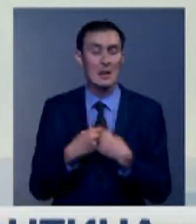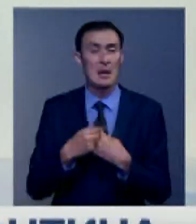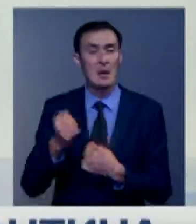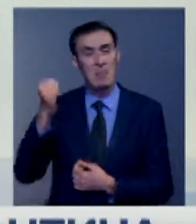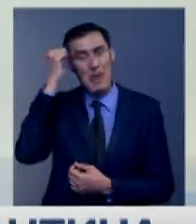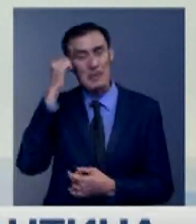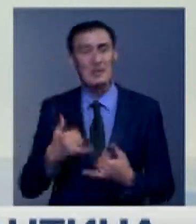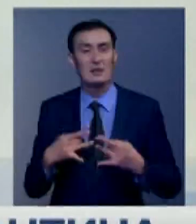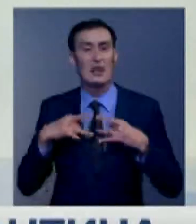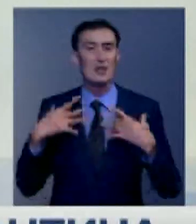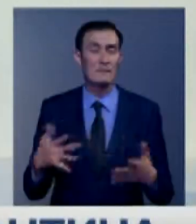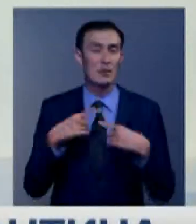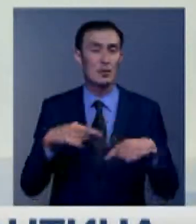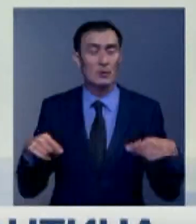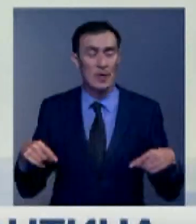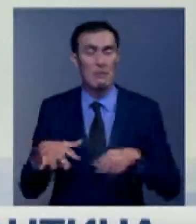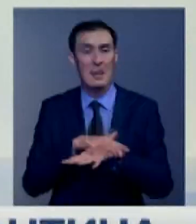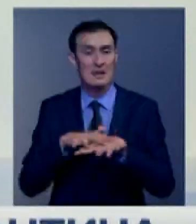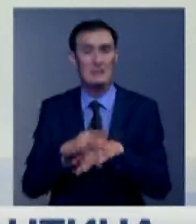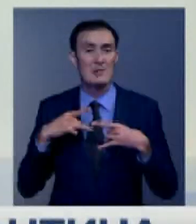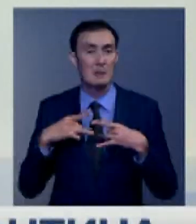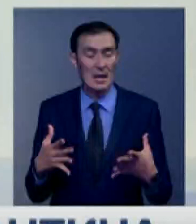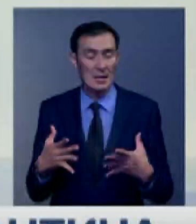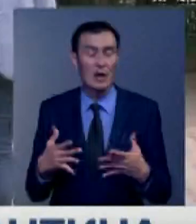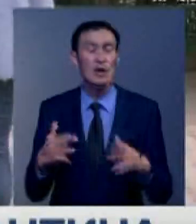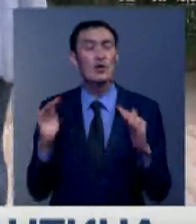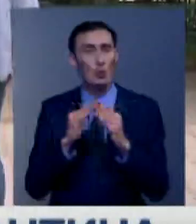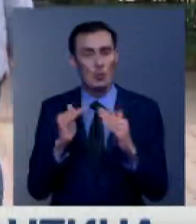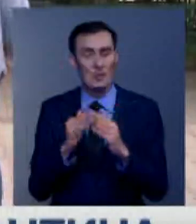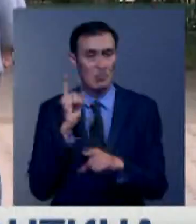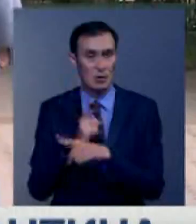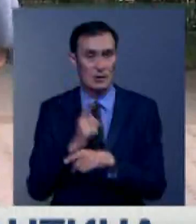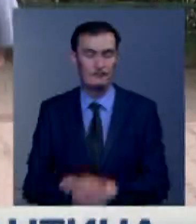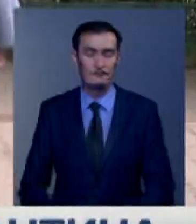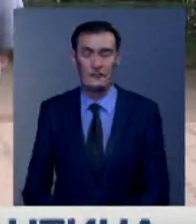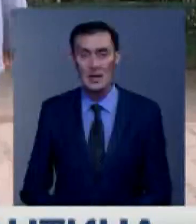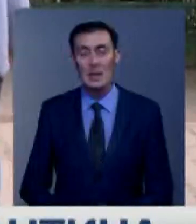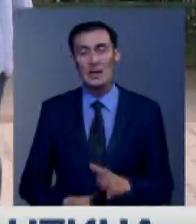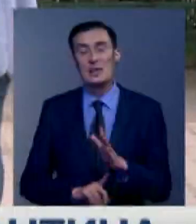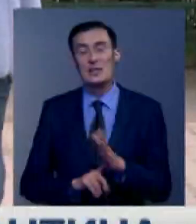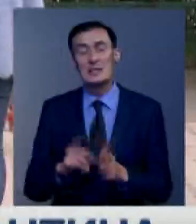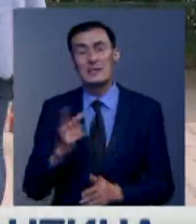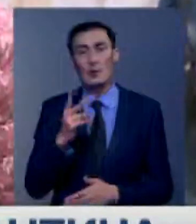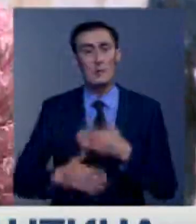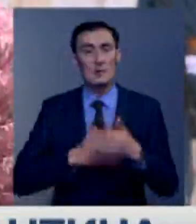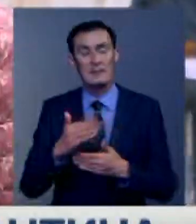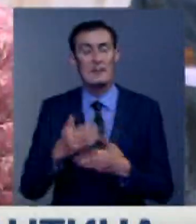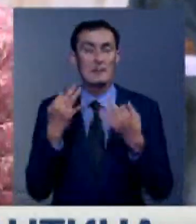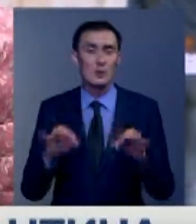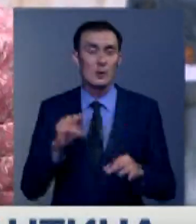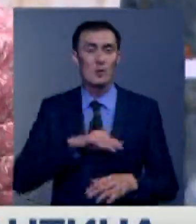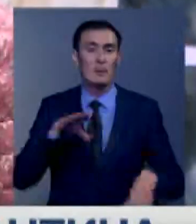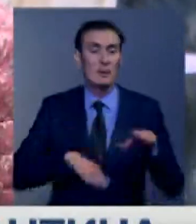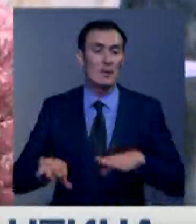памятные, торжественные и другие массовые мероприятия, в том числе на дому. Также со второй волной ослаблений заработают бассейны